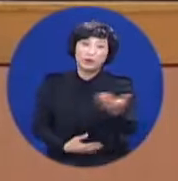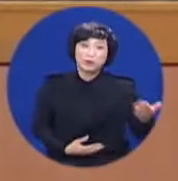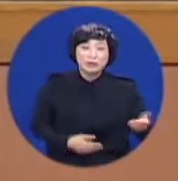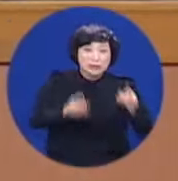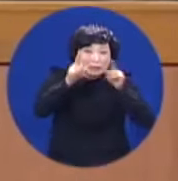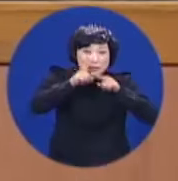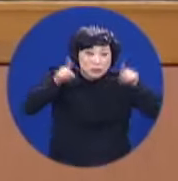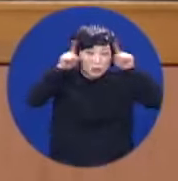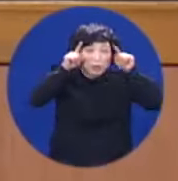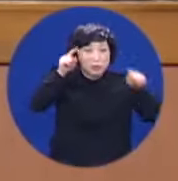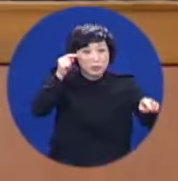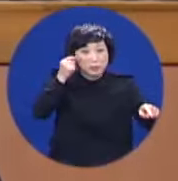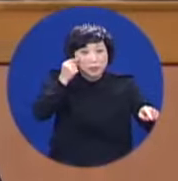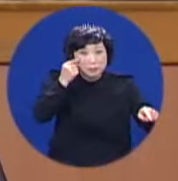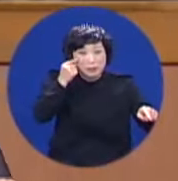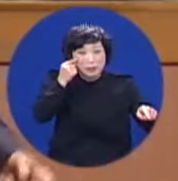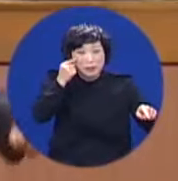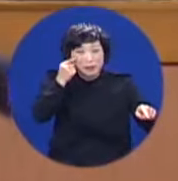지옥이라는 세계도